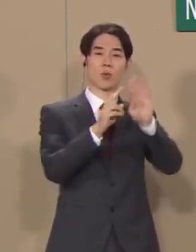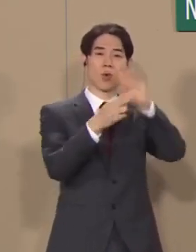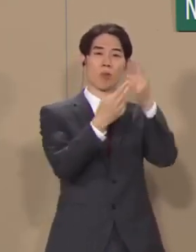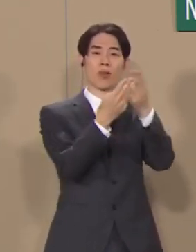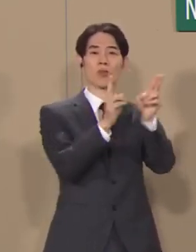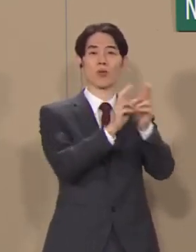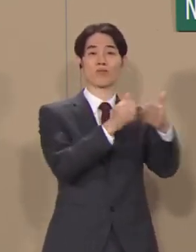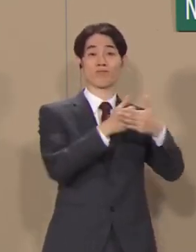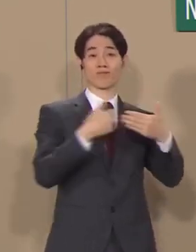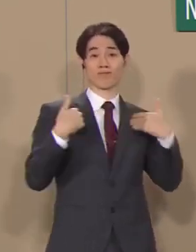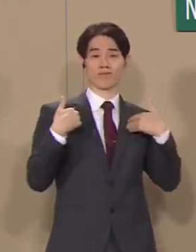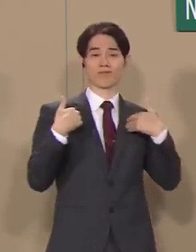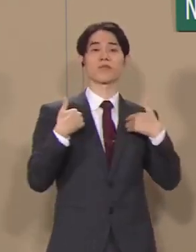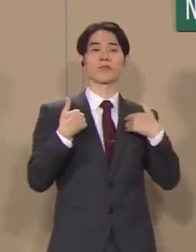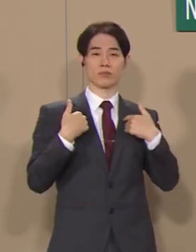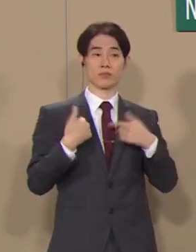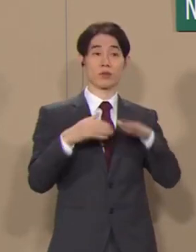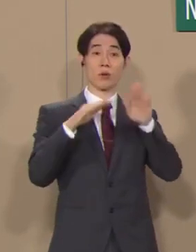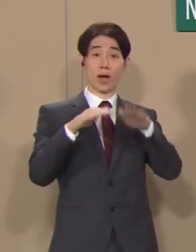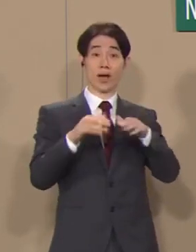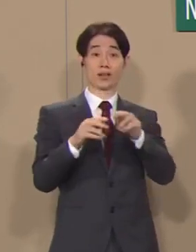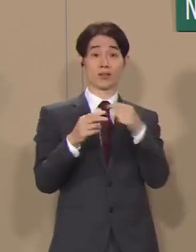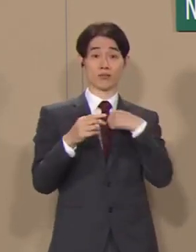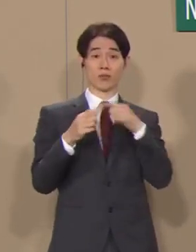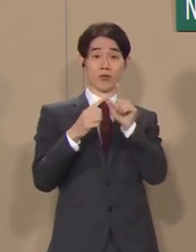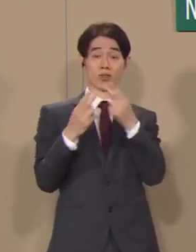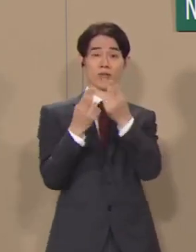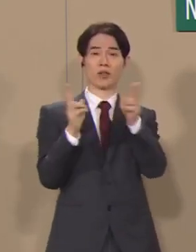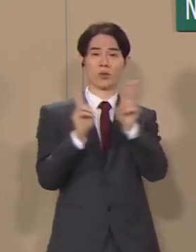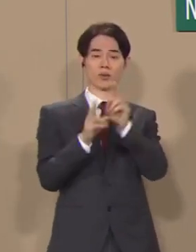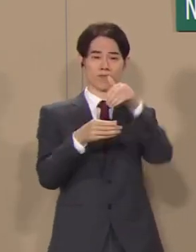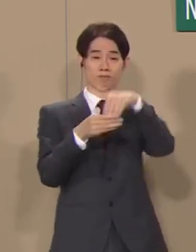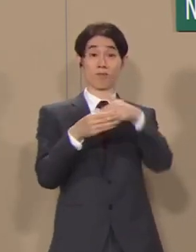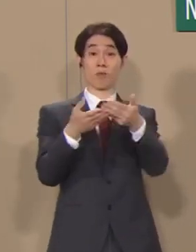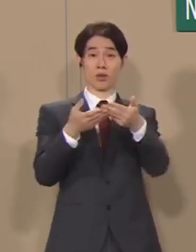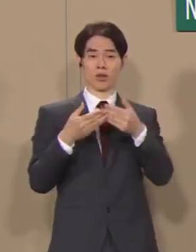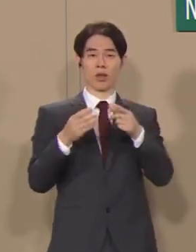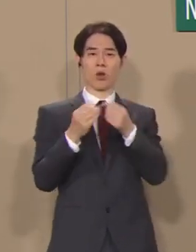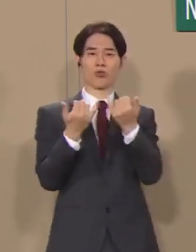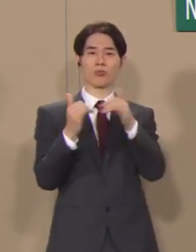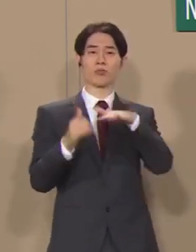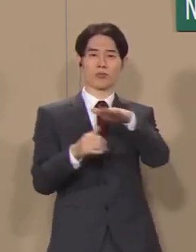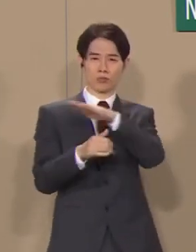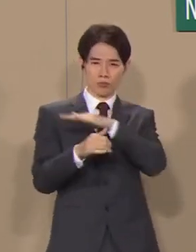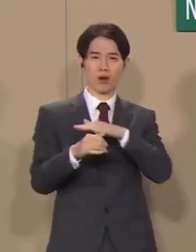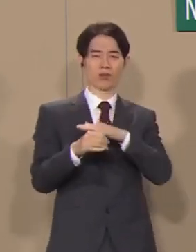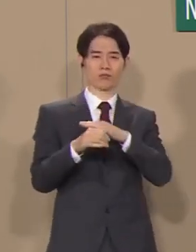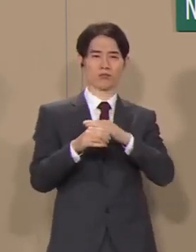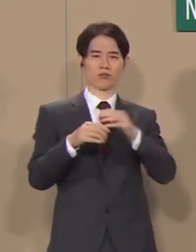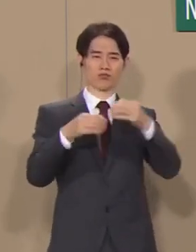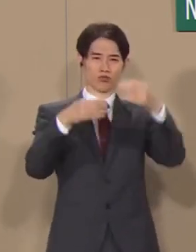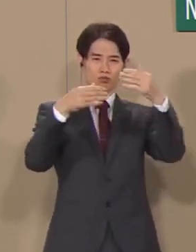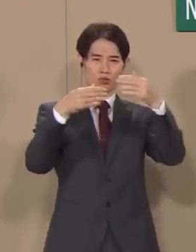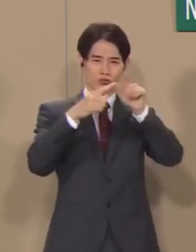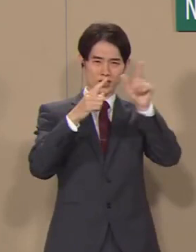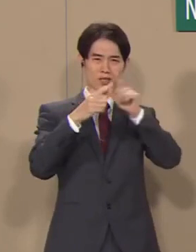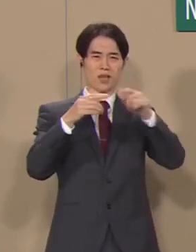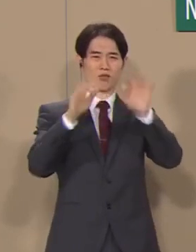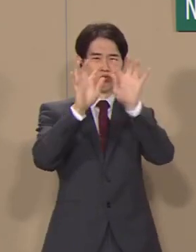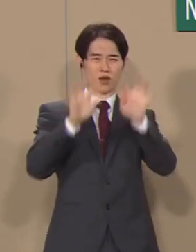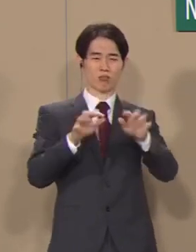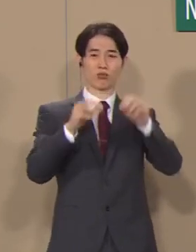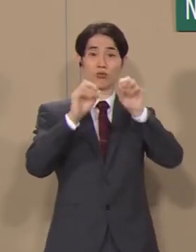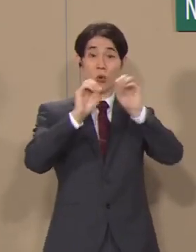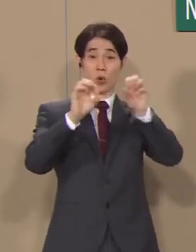選挙で我々 nhk 党に投票していただき国民の声は nhk スクランブル放送の実現だ